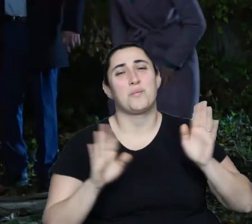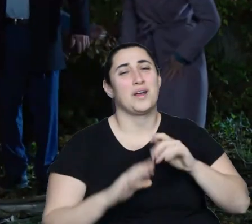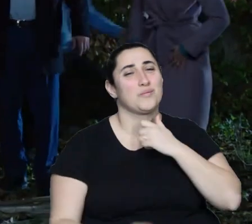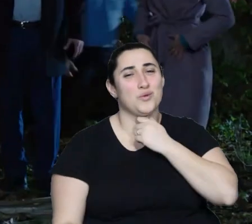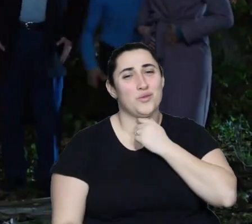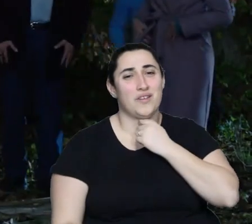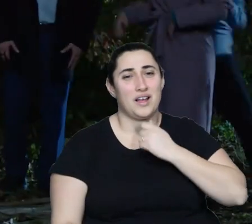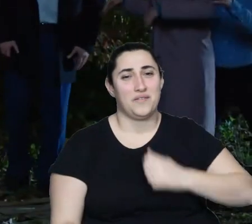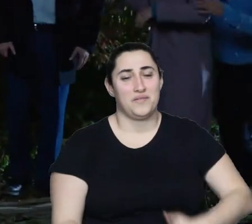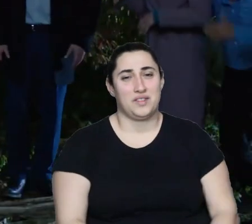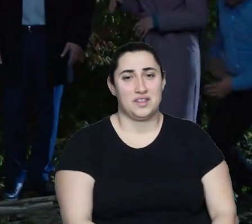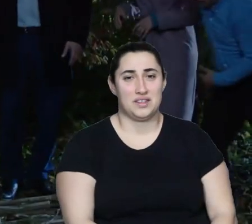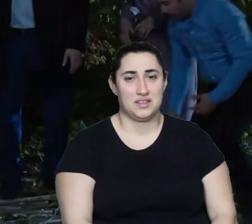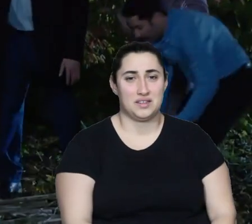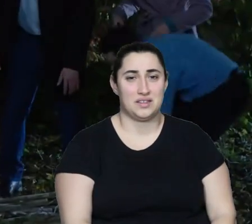ne olur.